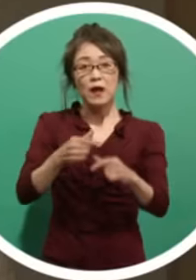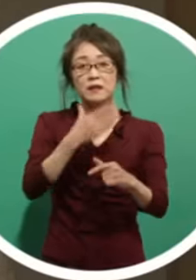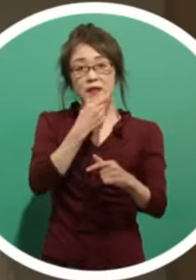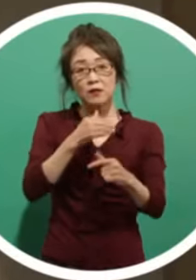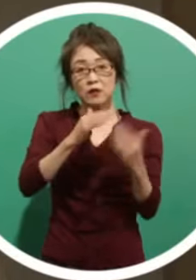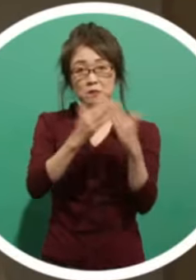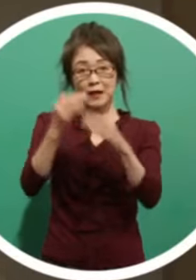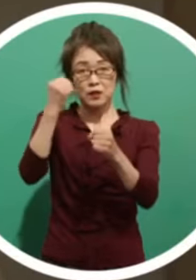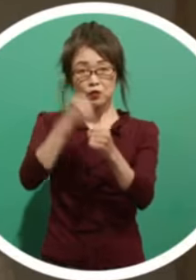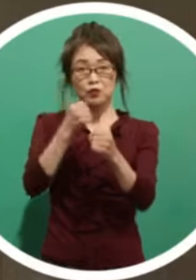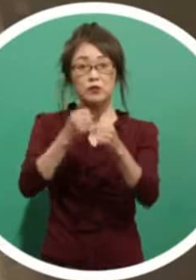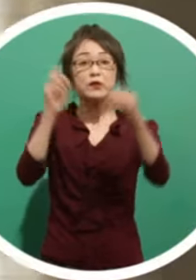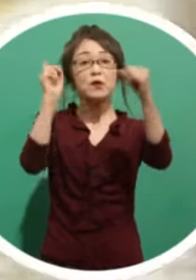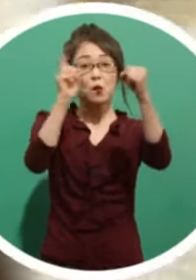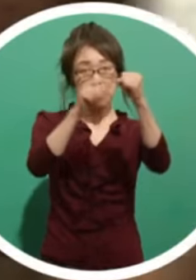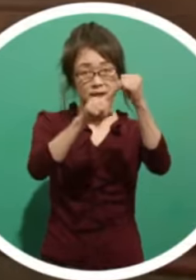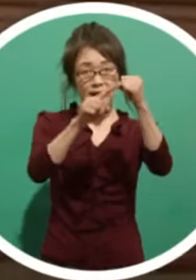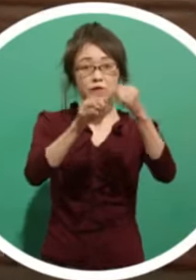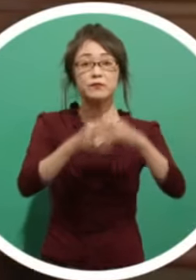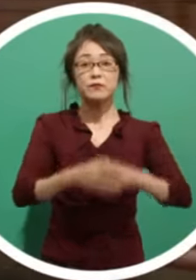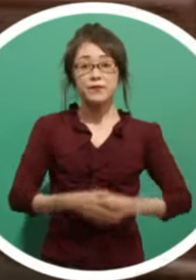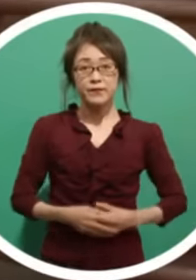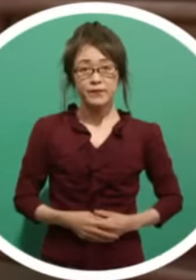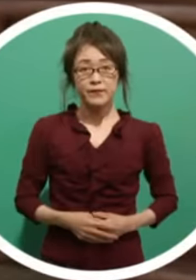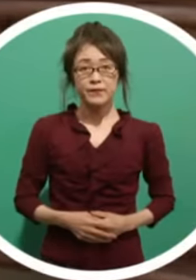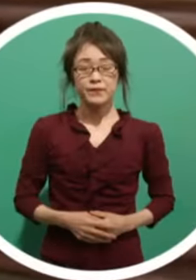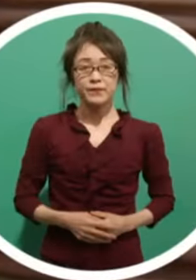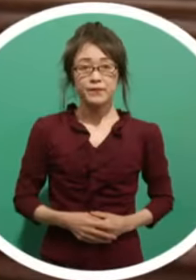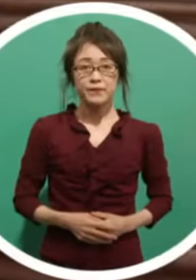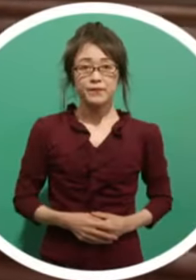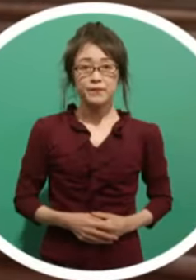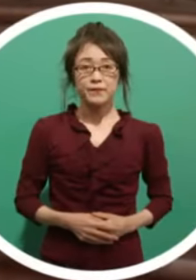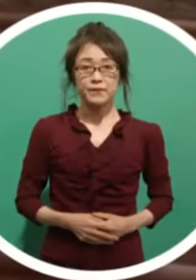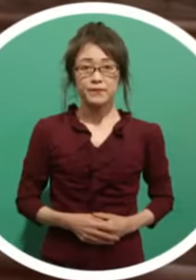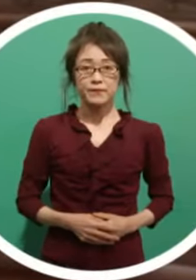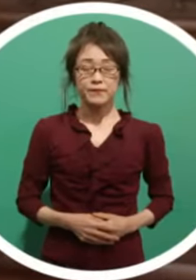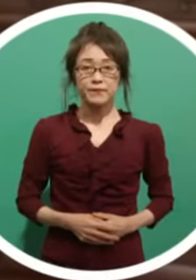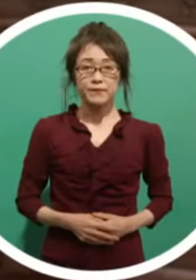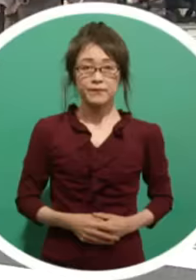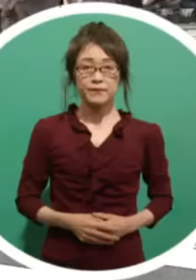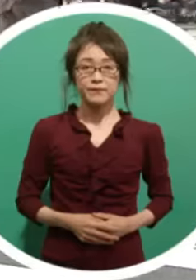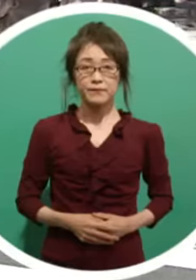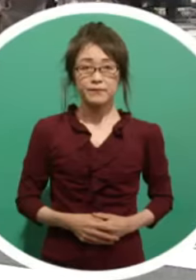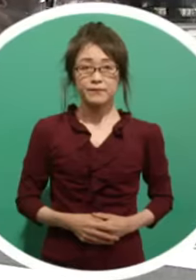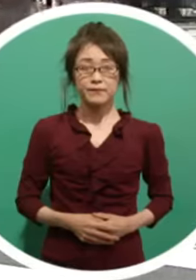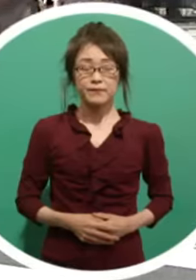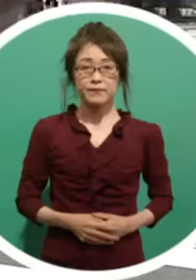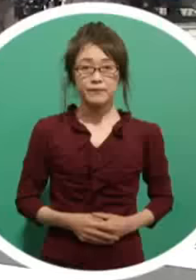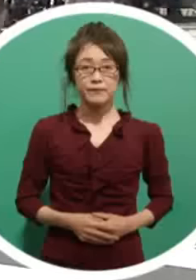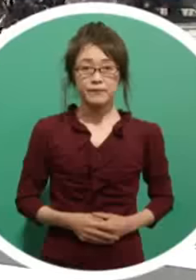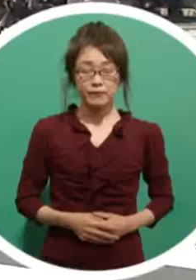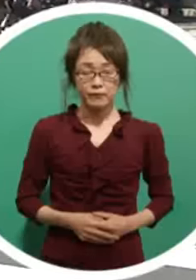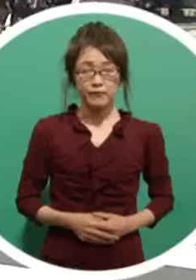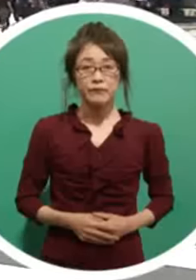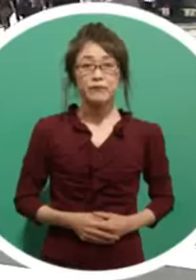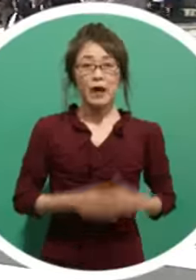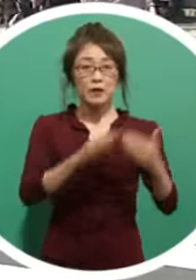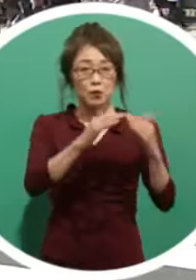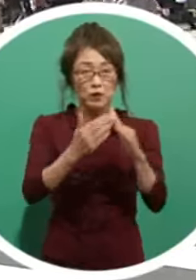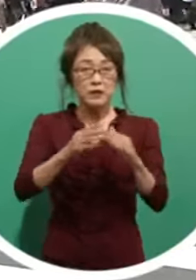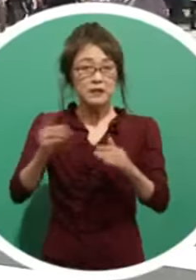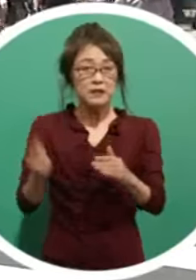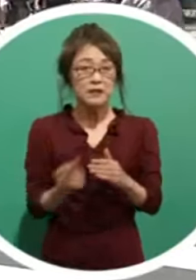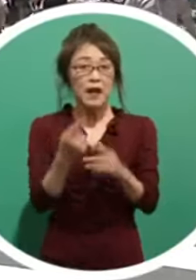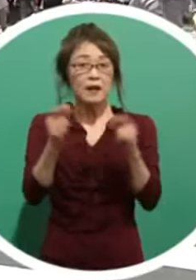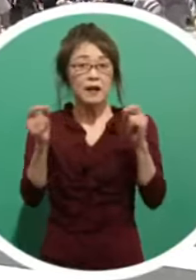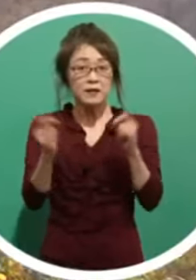街を実現していく。 安心して暮らしを楽しめるっていうことですね。 そして、都市と自然